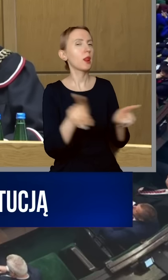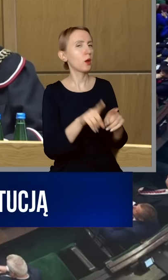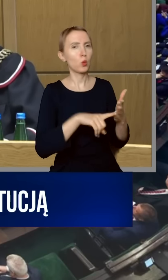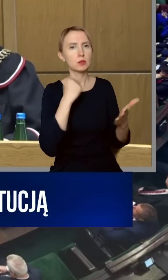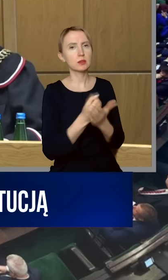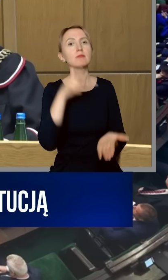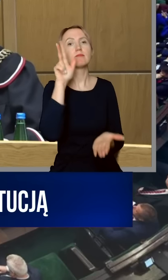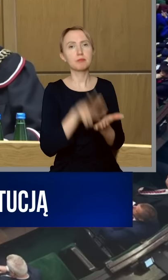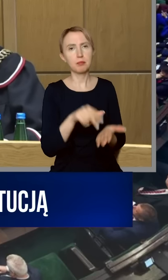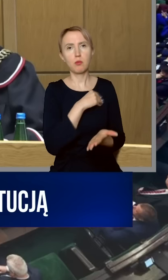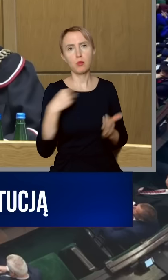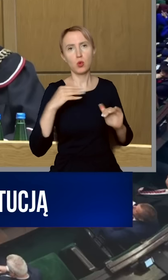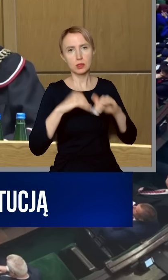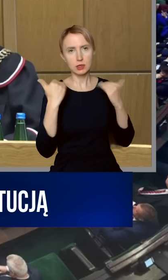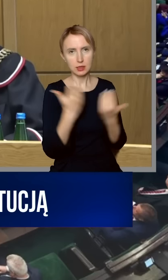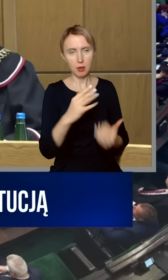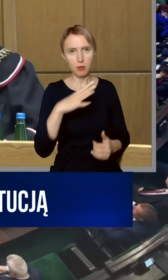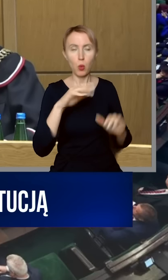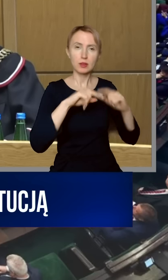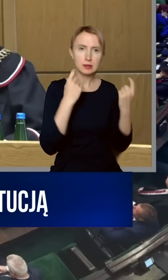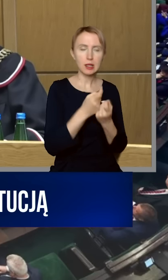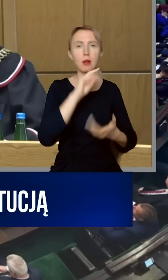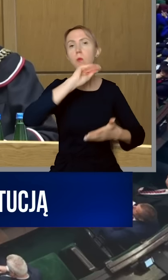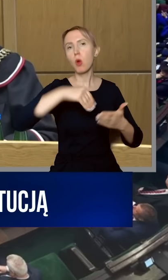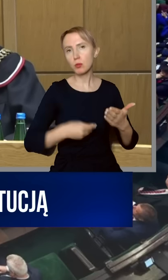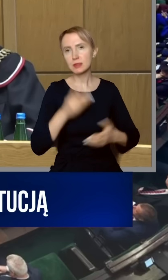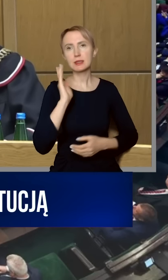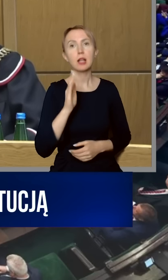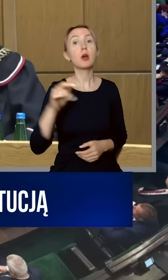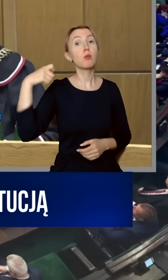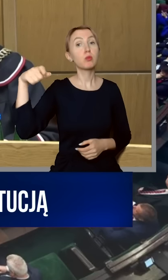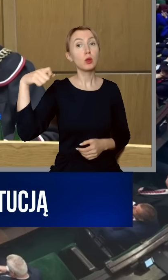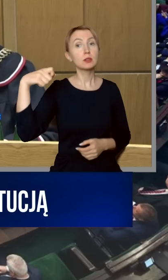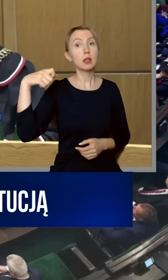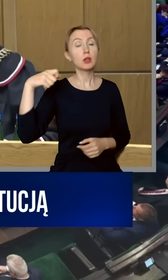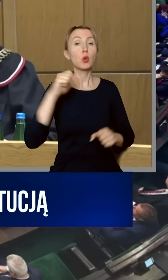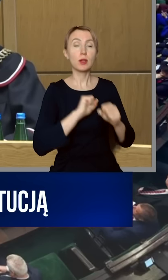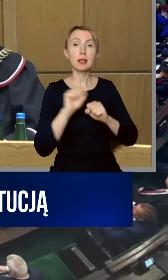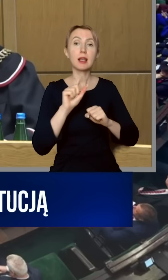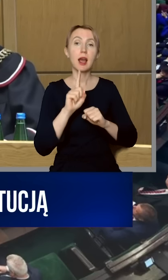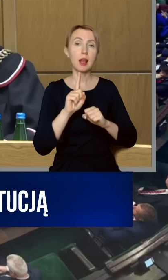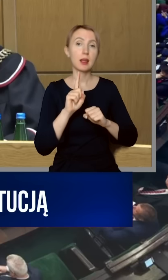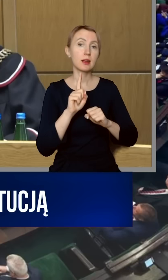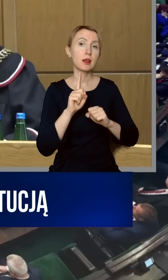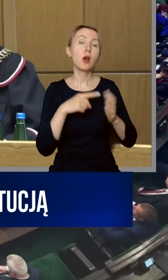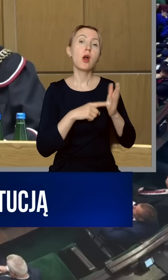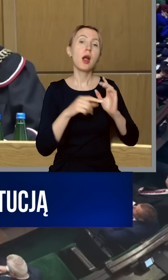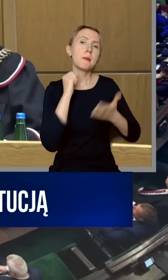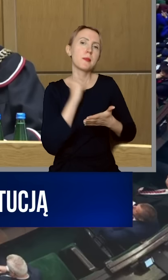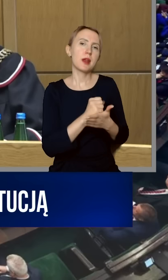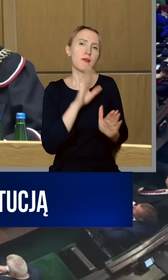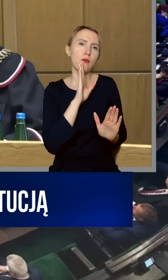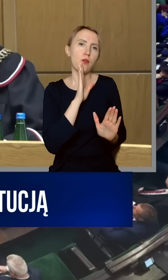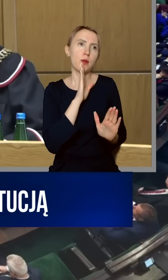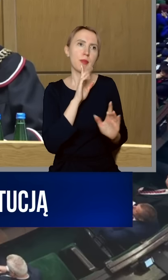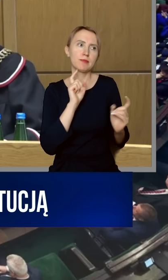przez polski Sejm, Senat i podpisanych potem przez prezydenta trwa, ale tutaj prawo jest chyba w defensywie.